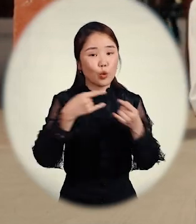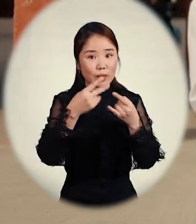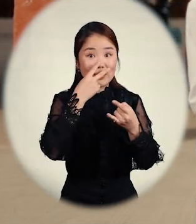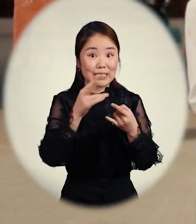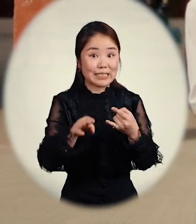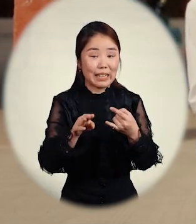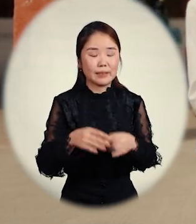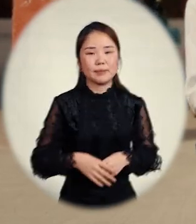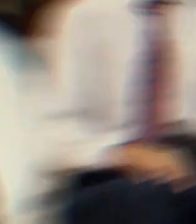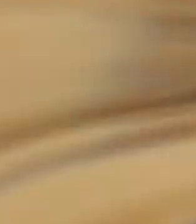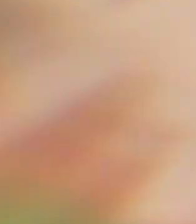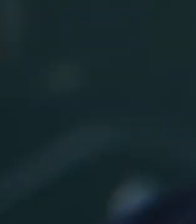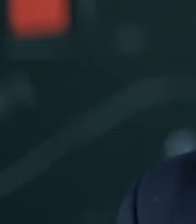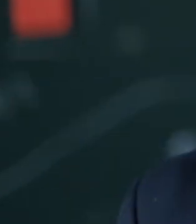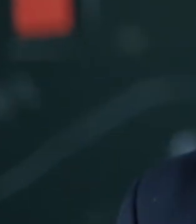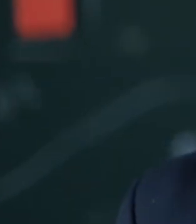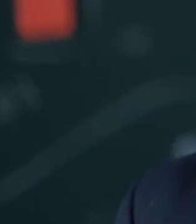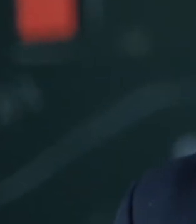намтай үзээрэй заяа. За.